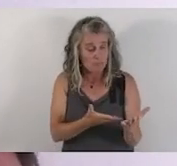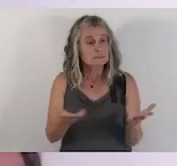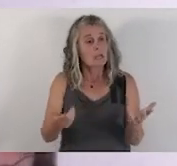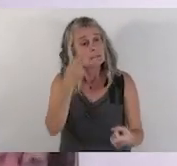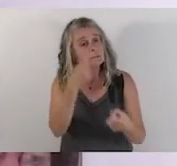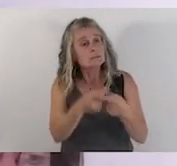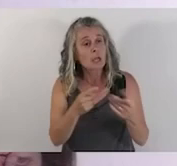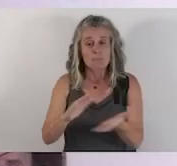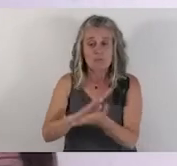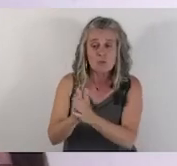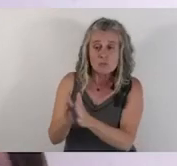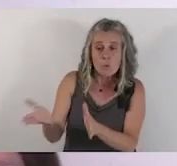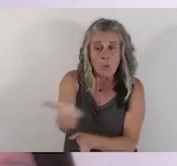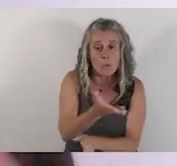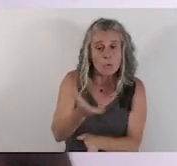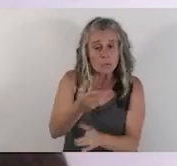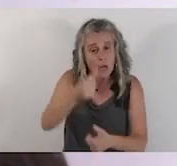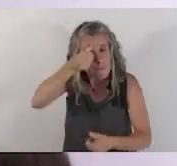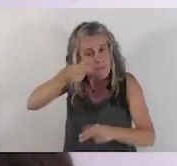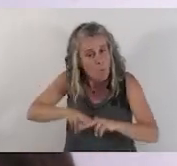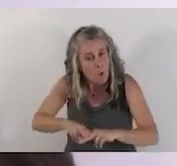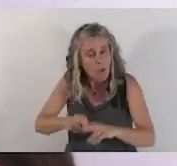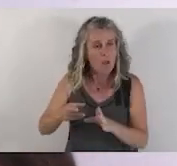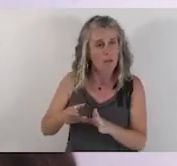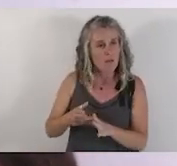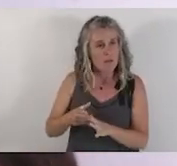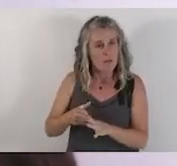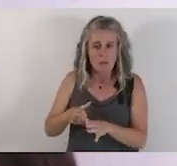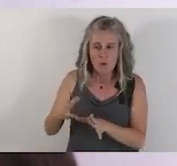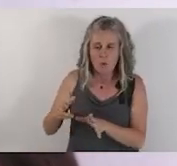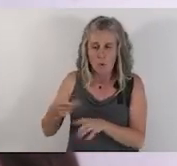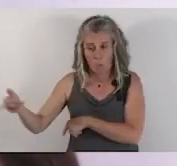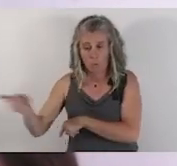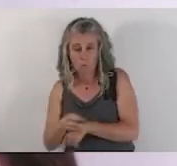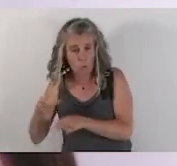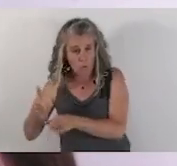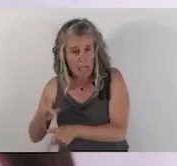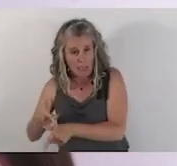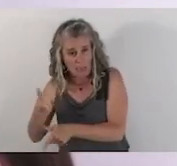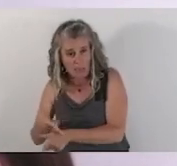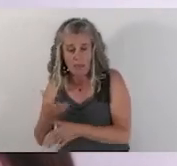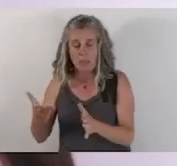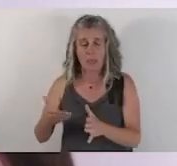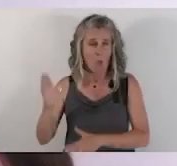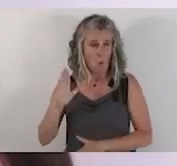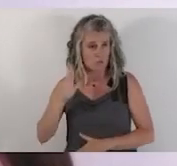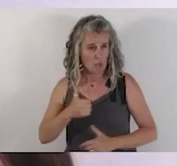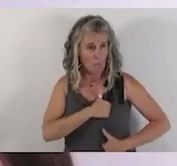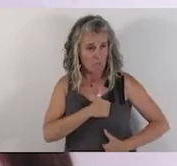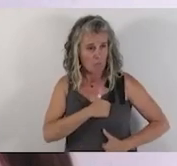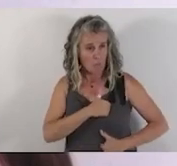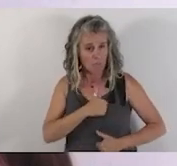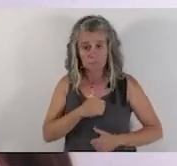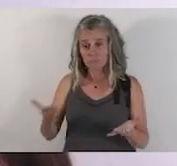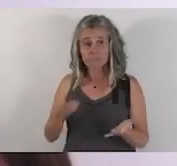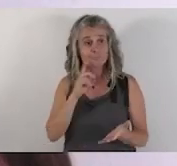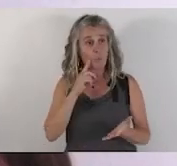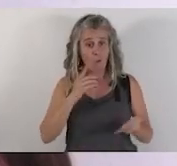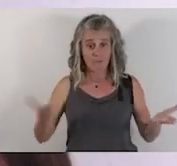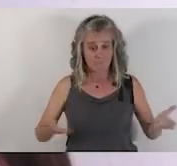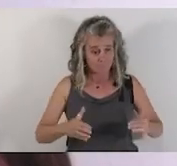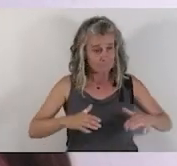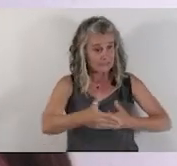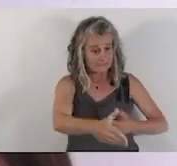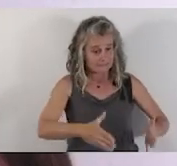associations agissant en faveur des mémoires des rapatriés et des anciens combattants. Étant donné que la Maison des anciens combattants est dans notre secteur,